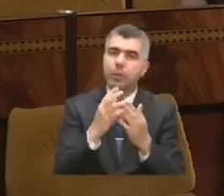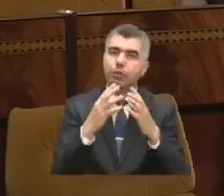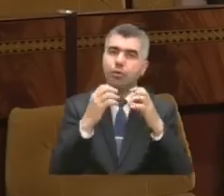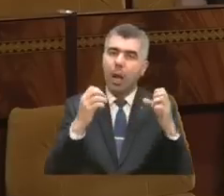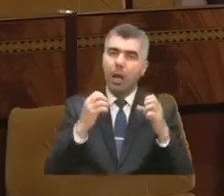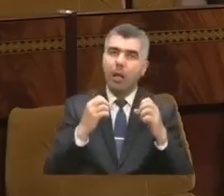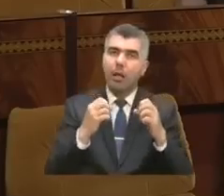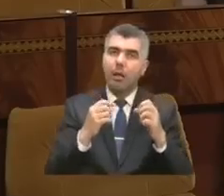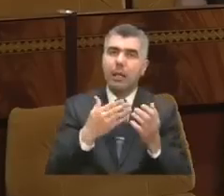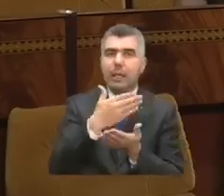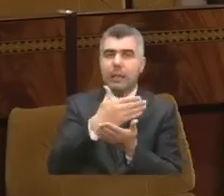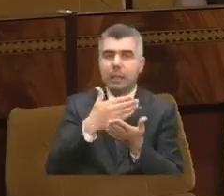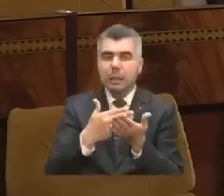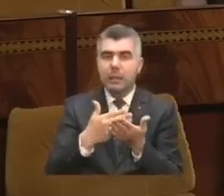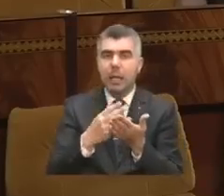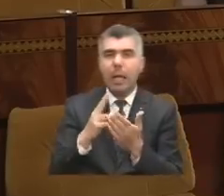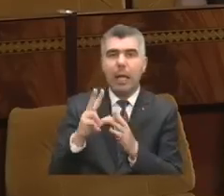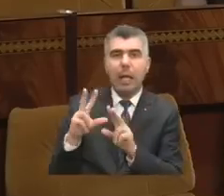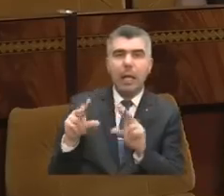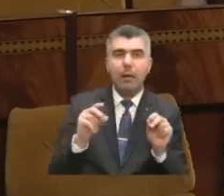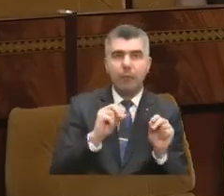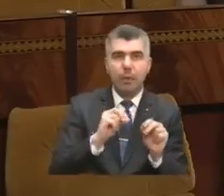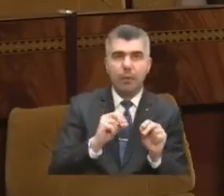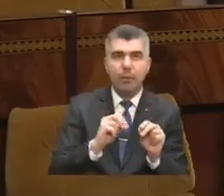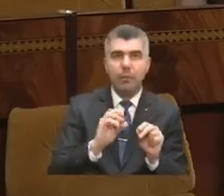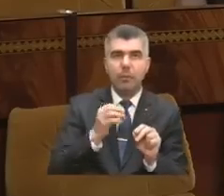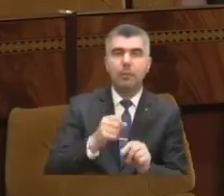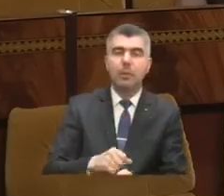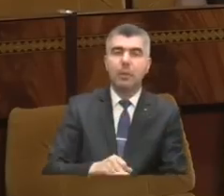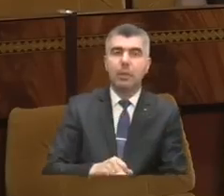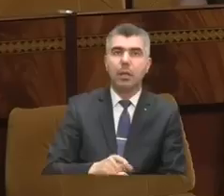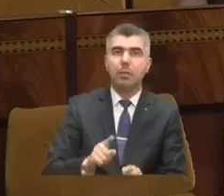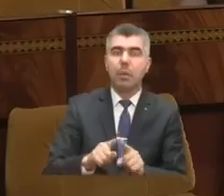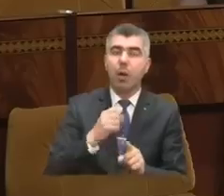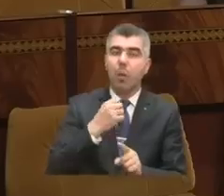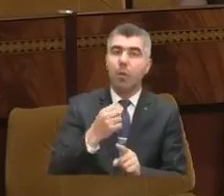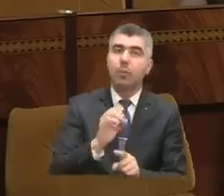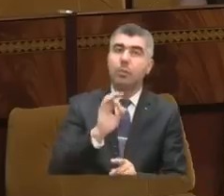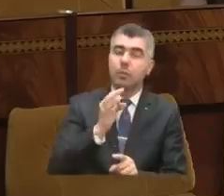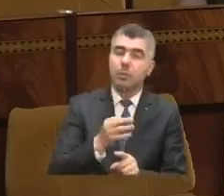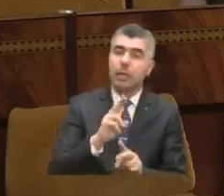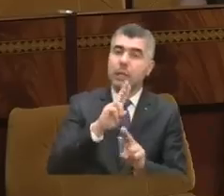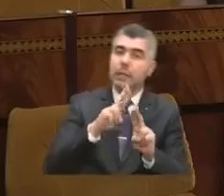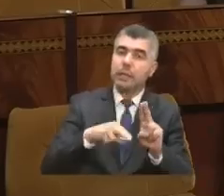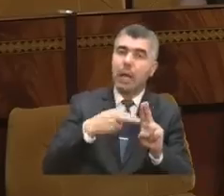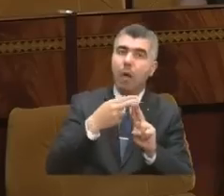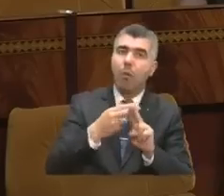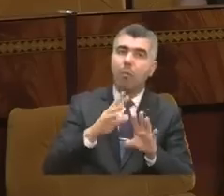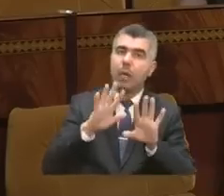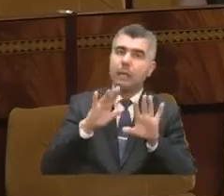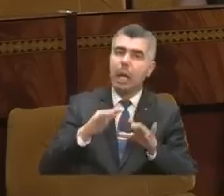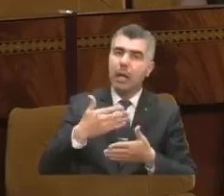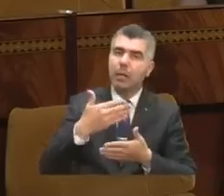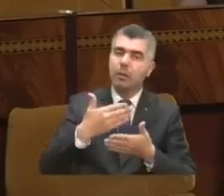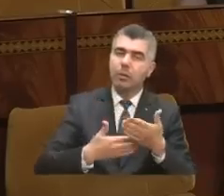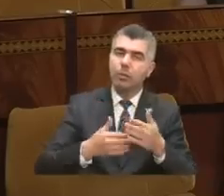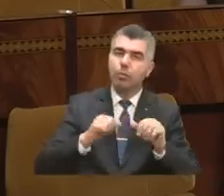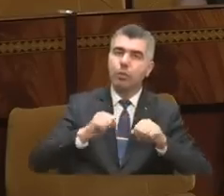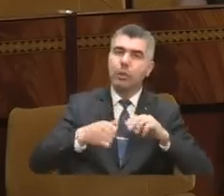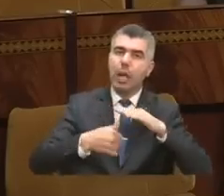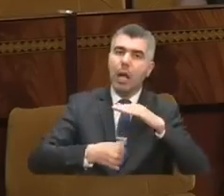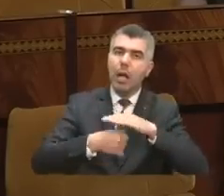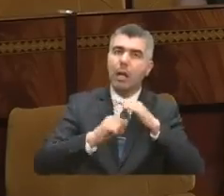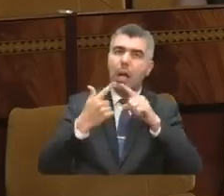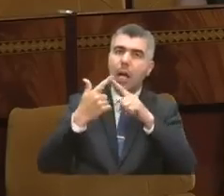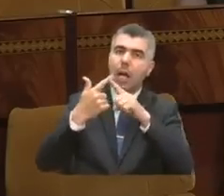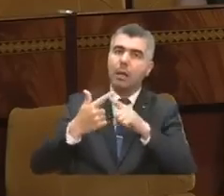نصف الوقت بحال وبحال السيدات والساده النواب انا خصها تتفاعل معنا، اولا الاجوبه راه في التقرير ديال المجلس على الحسابات كتقول لك هل